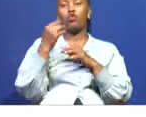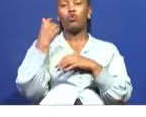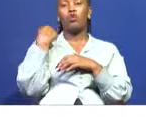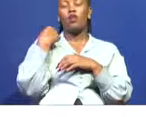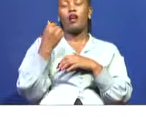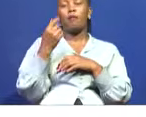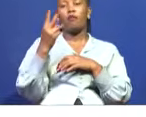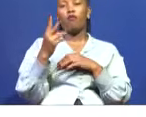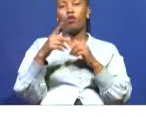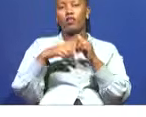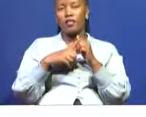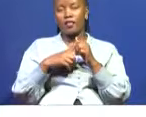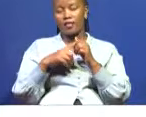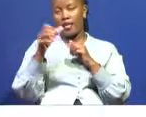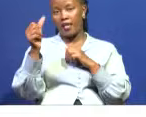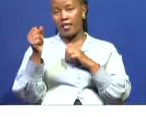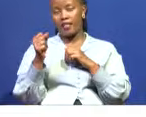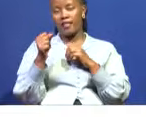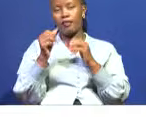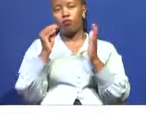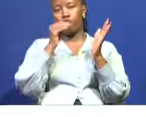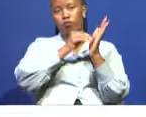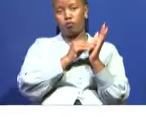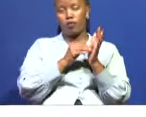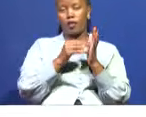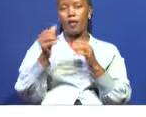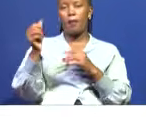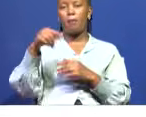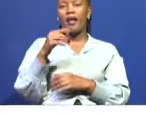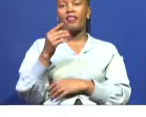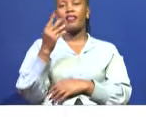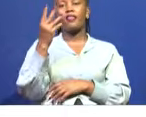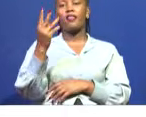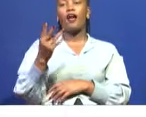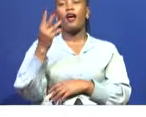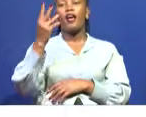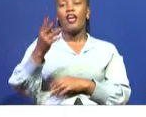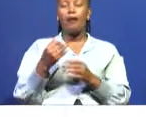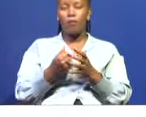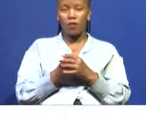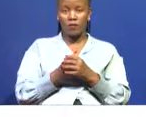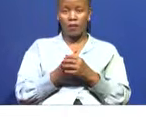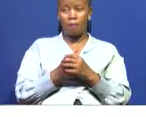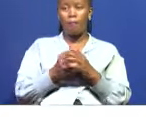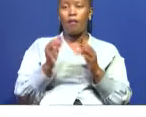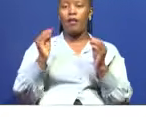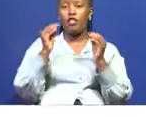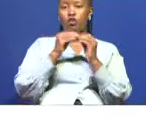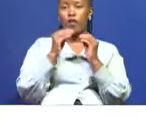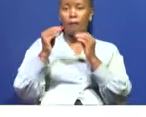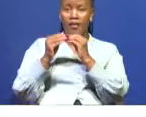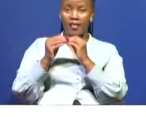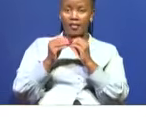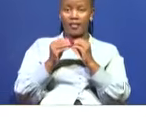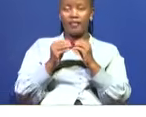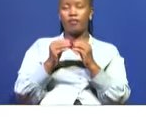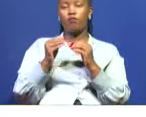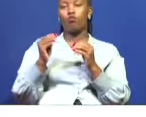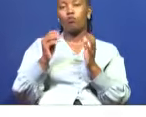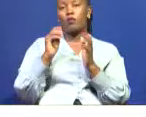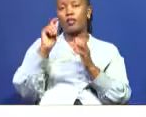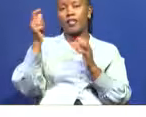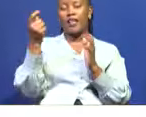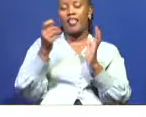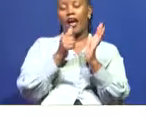4986 lililochapishwa tarehe 2 mwezi Aprili mwaka huu. Kwenye mkutano huo, shirika la reli nchini